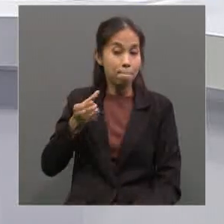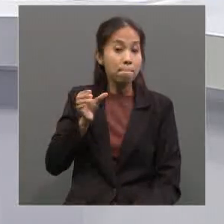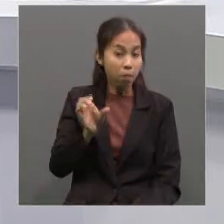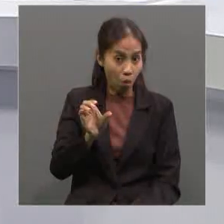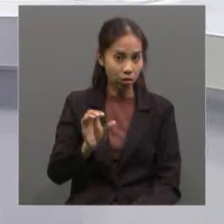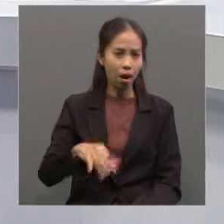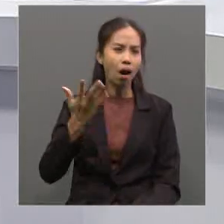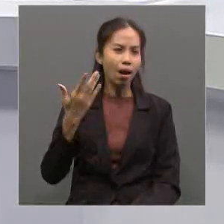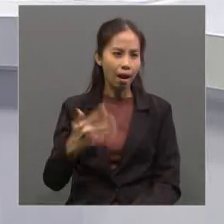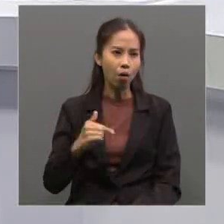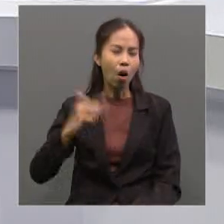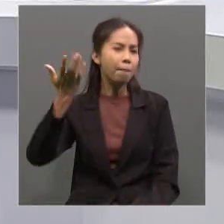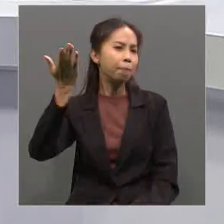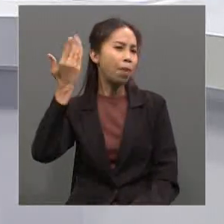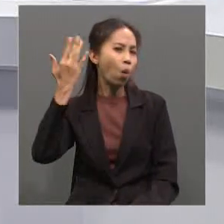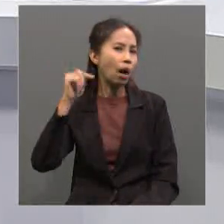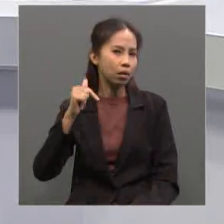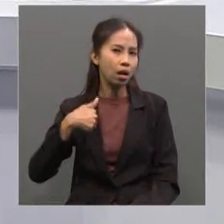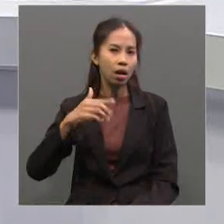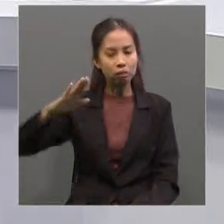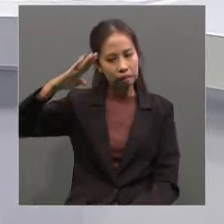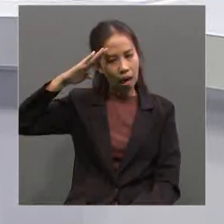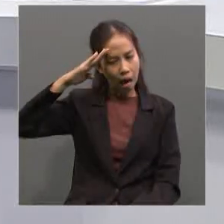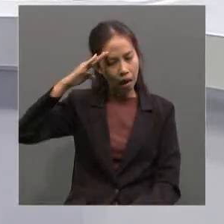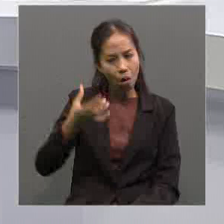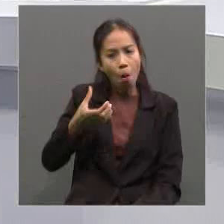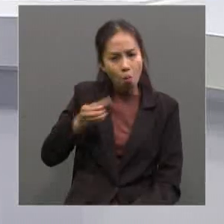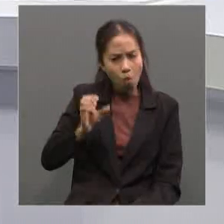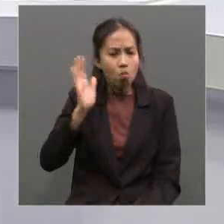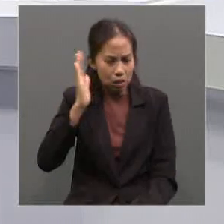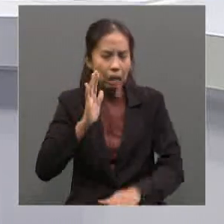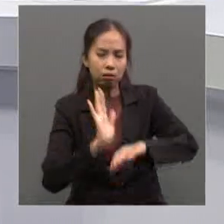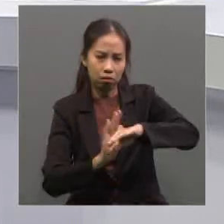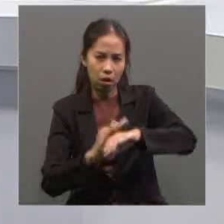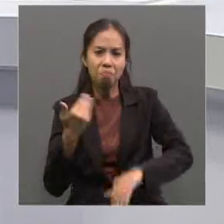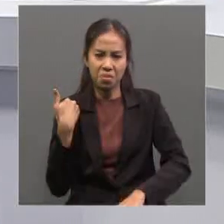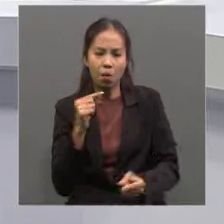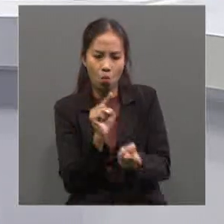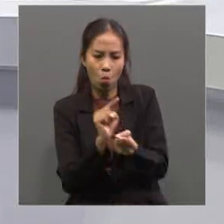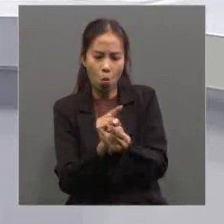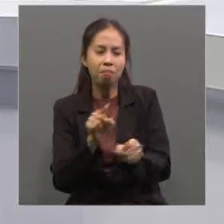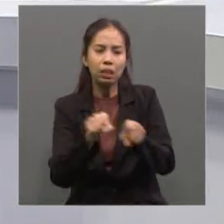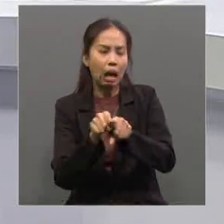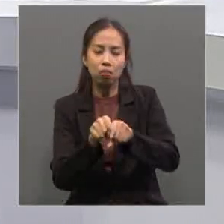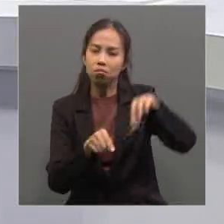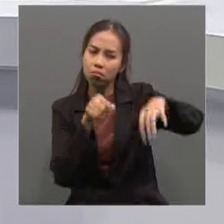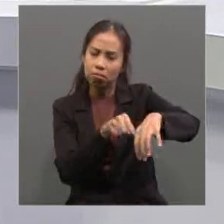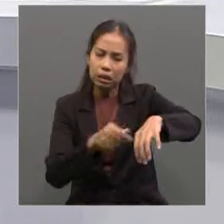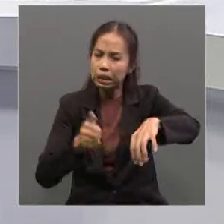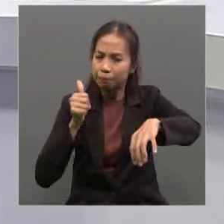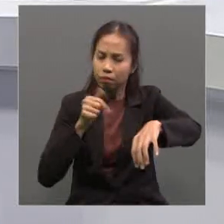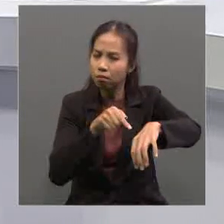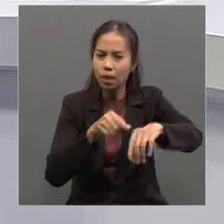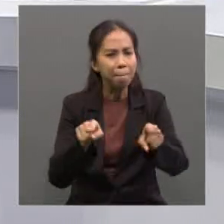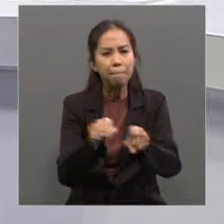จุดเดียวกันเนี่ยเมื่อวานนี้ที่เรานำเสนอไปคนโพสต์เป็นทหารผ ู้ ชายอีกคนหนึ่งเขาเจอแล้วคือมันจุดเดียวกันลักษณะเป็น